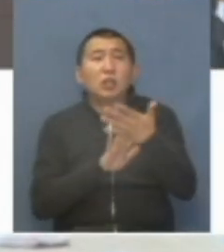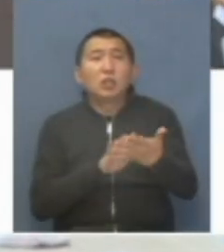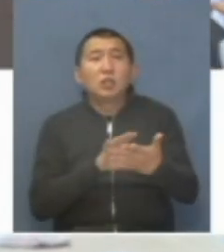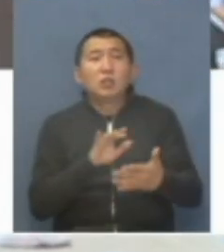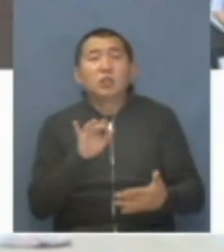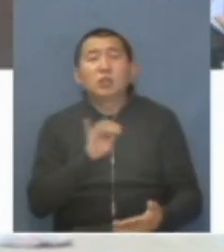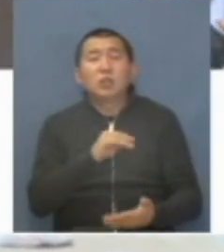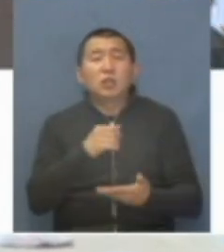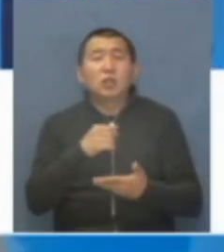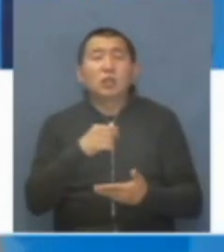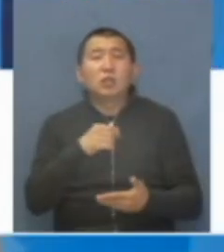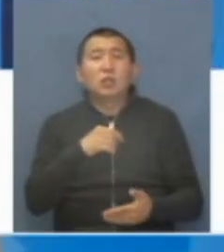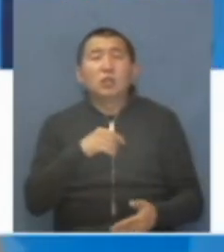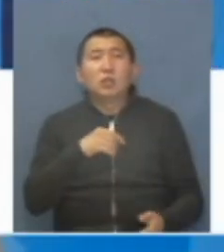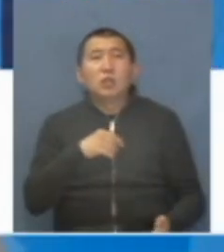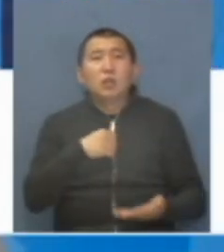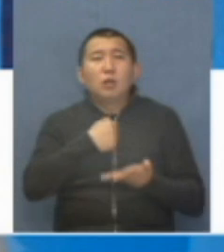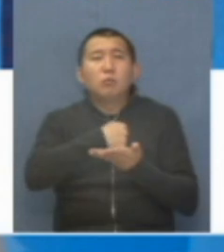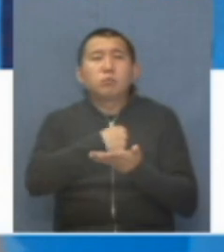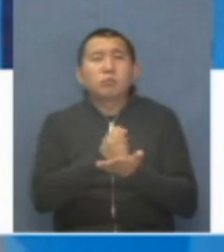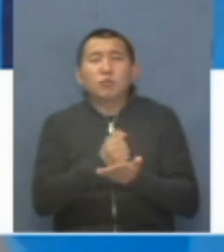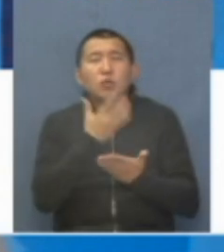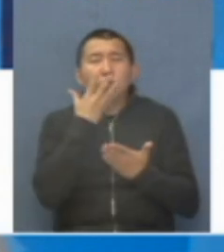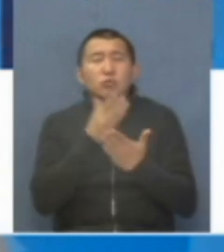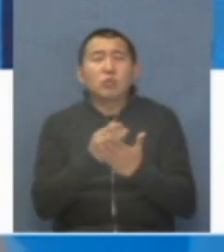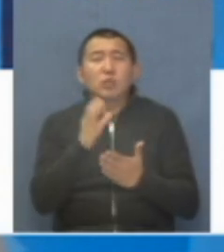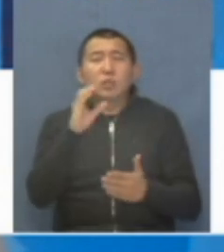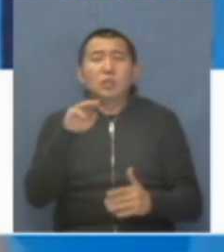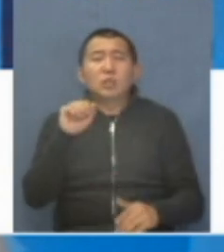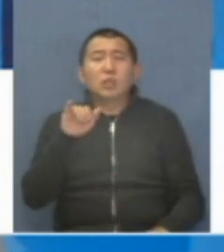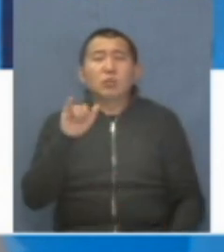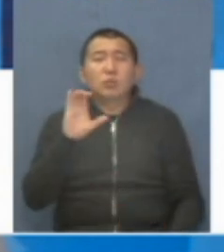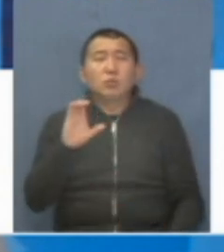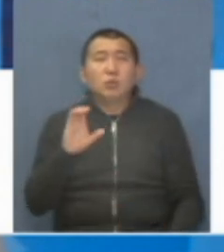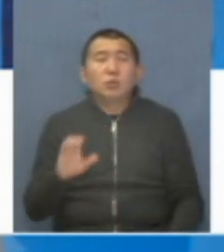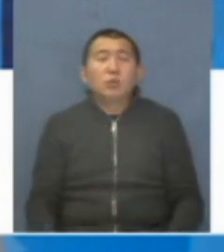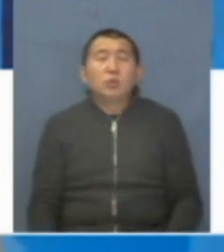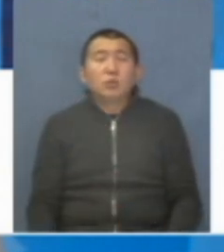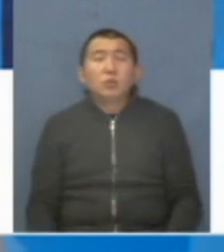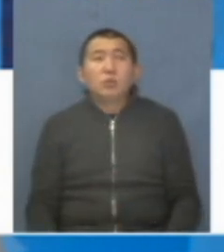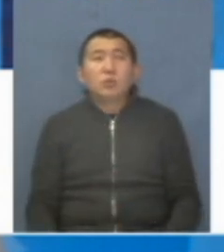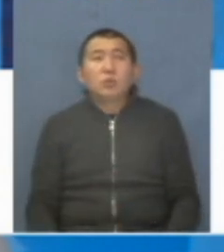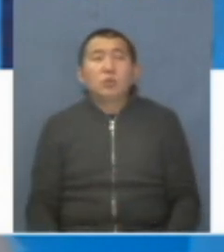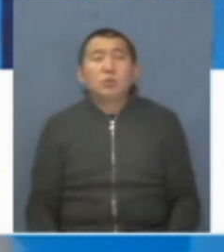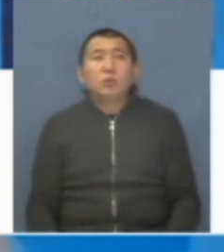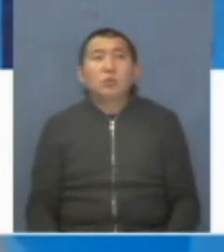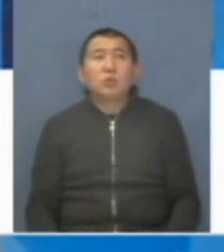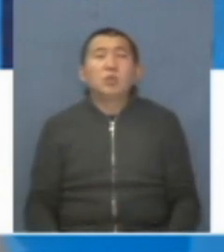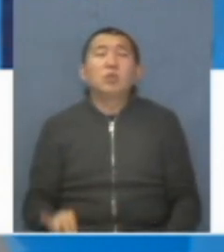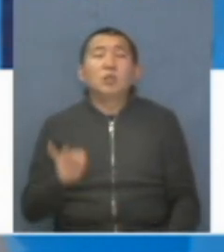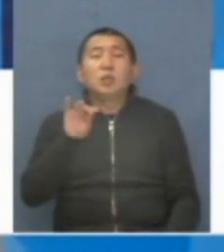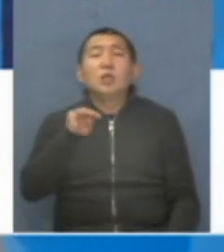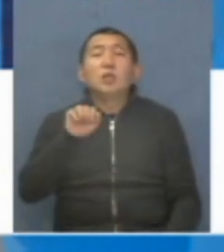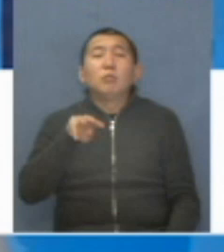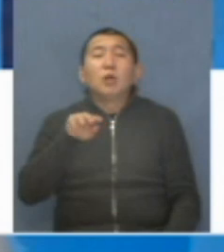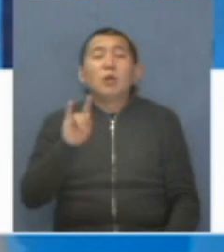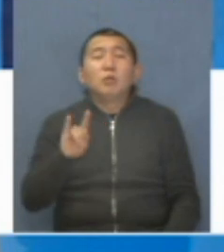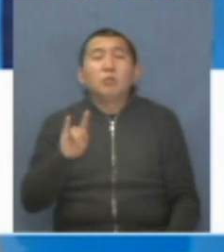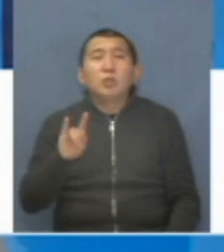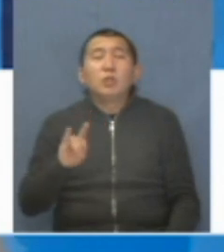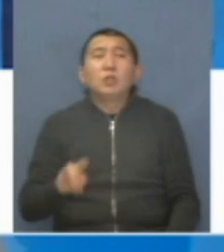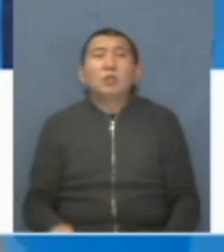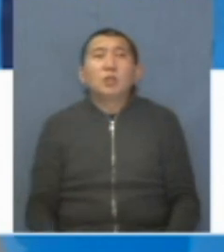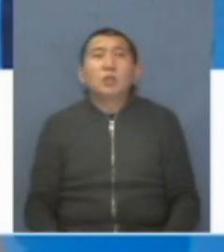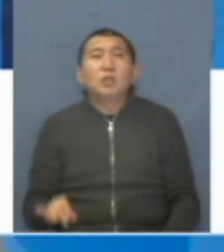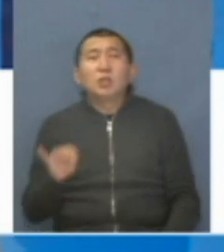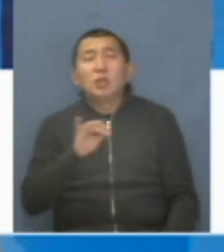свой статус. Благодаря наставлению наших имамов, священнослужителей и организации нашего